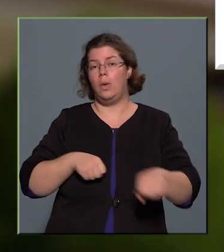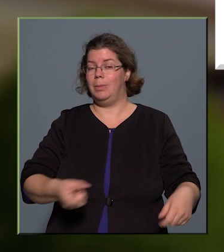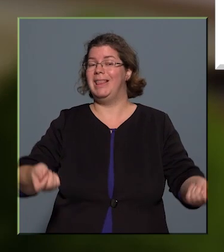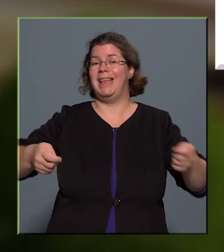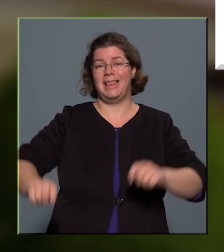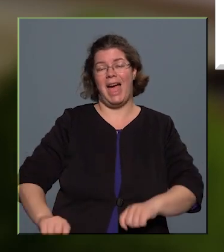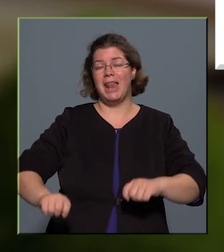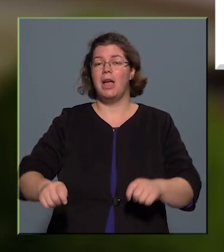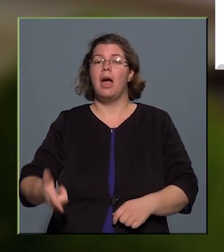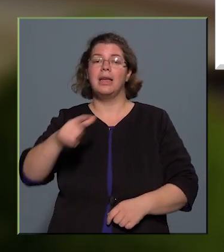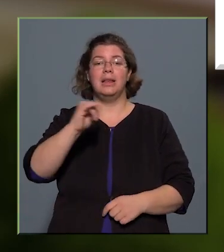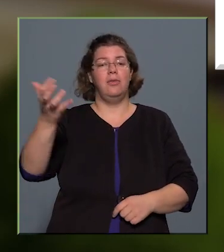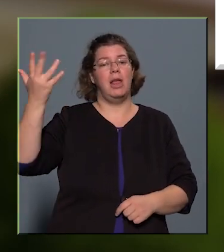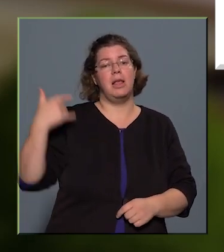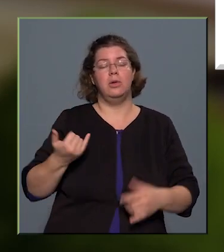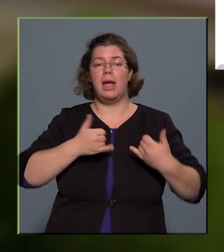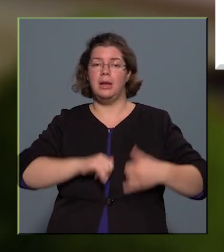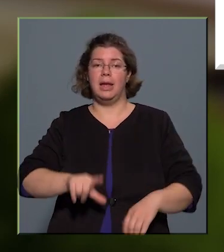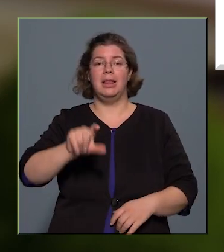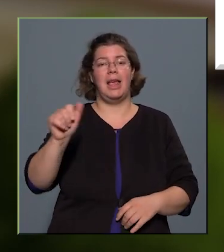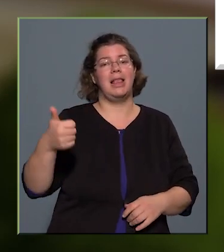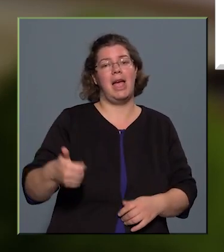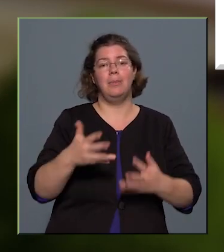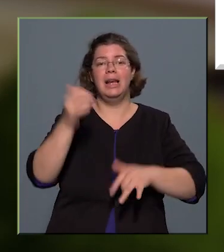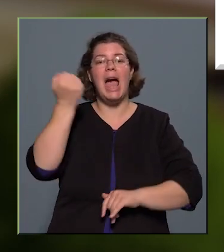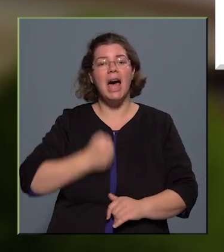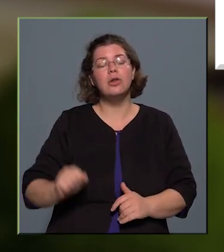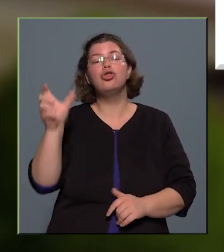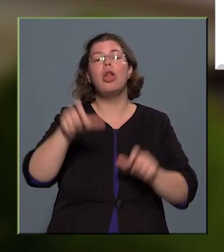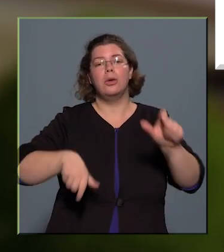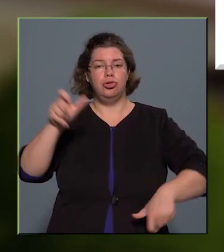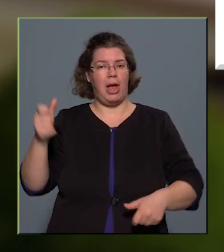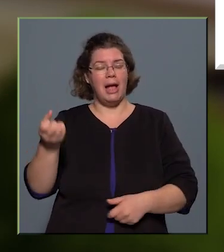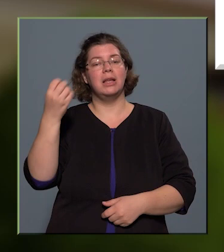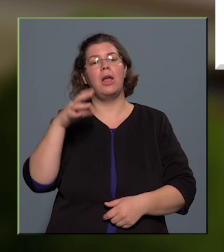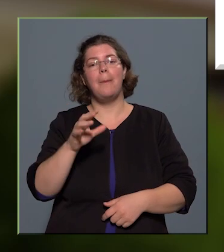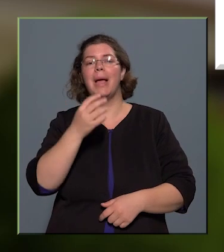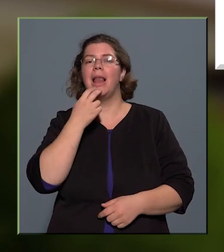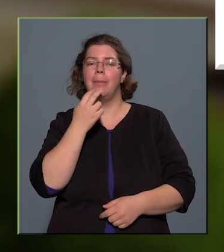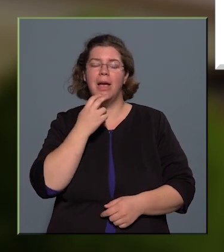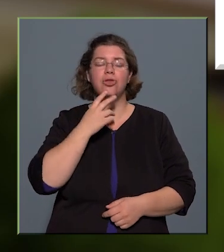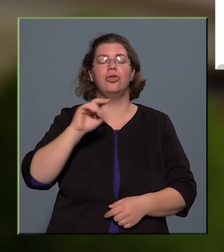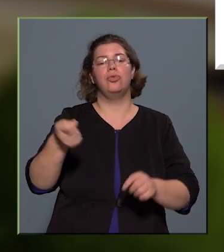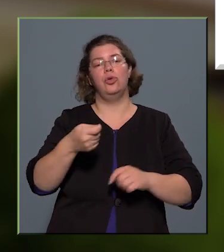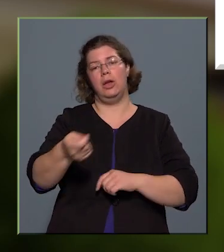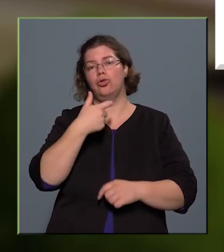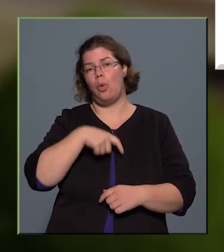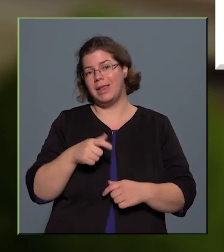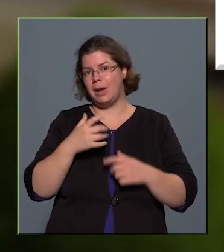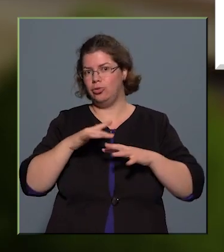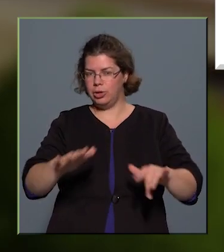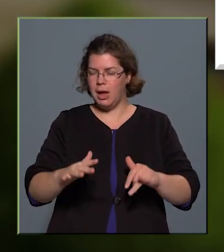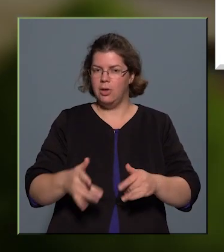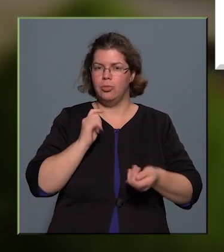a két éve elindított 201 milliárdos lakossági napelemes és fűtéskorszerűsítési pályázatot, azaz